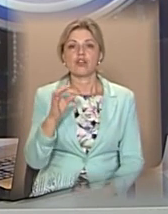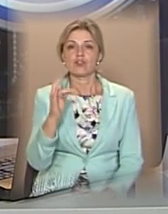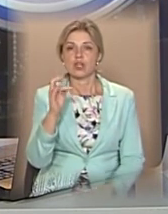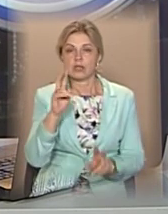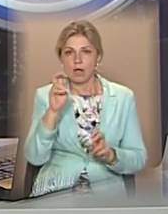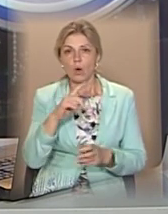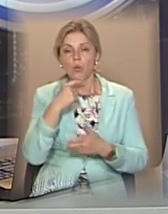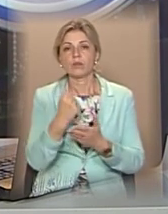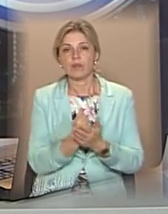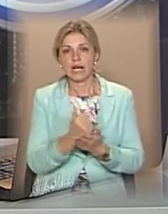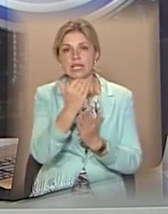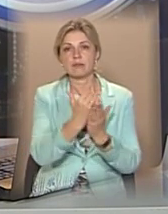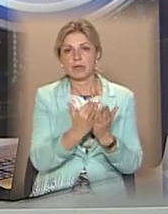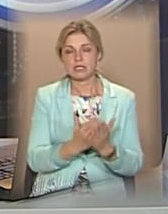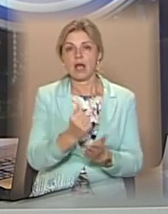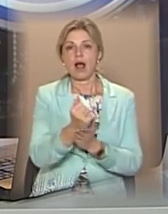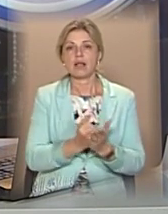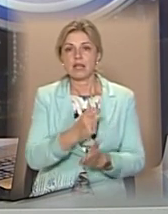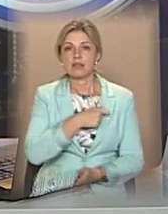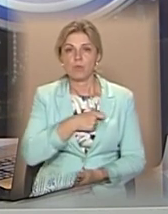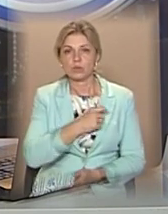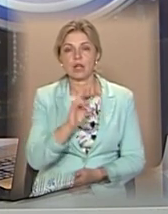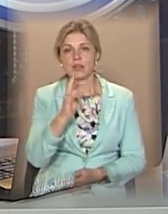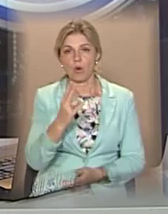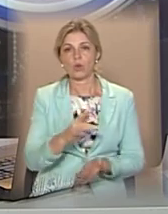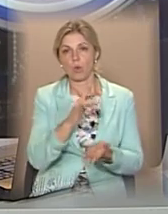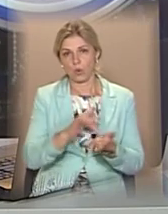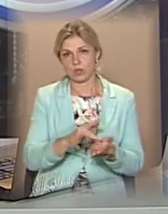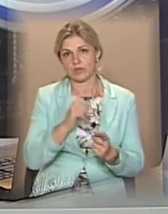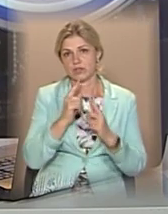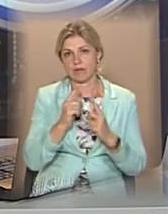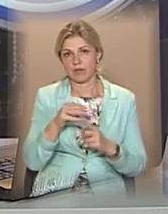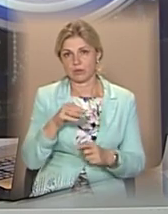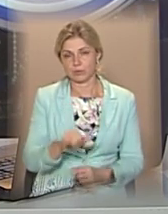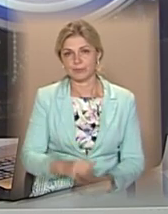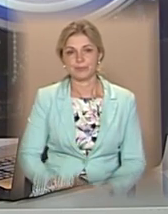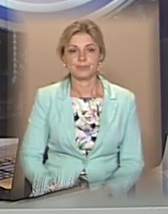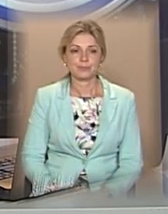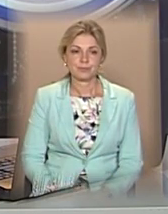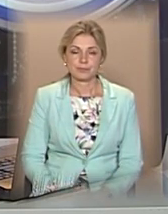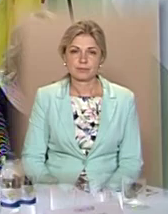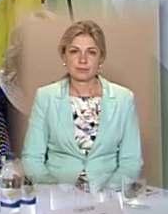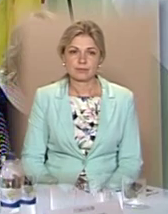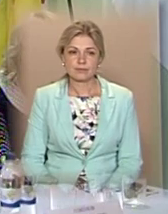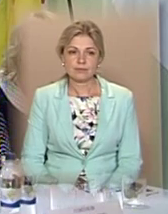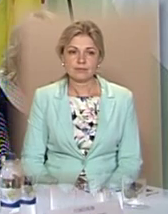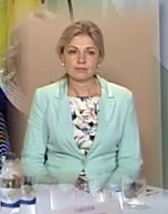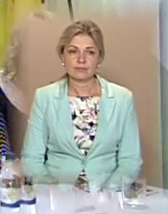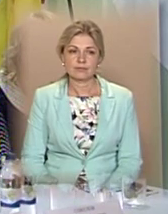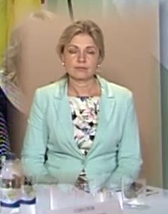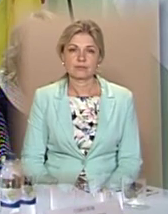списки кандидатів у депутати до Миколаївської обласної ради. Подробиці у нашому наступному відеоматеріалі. У